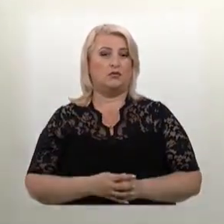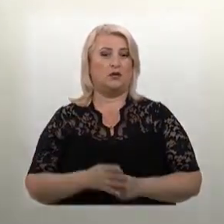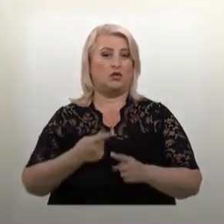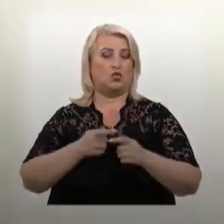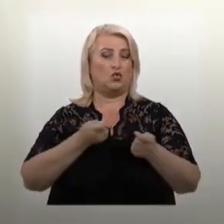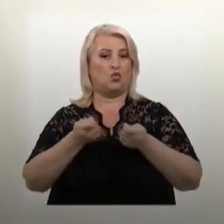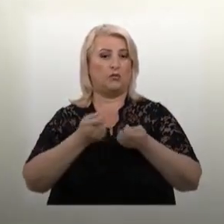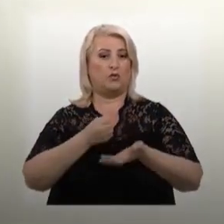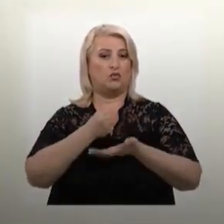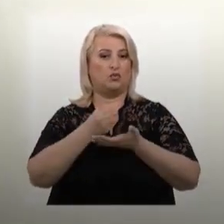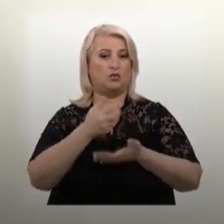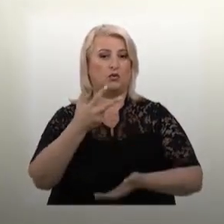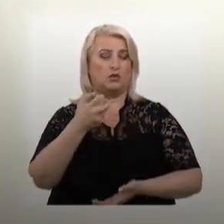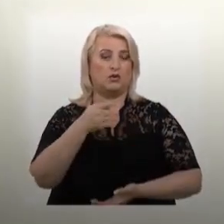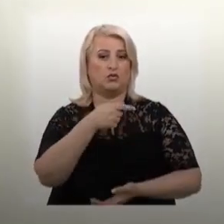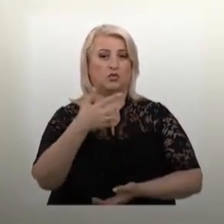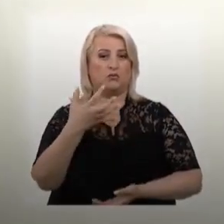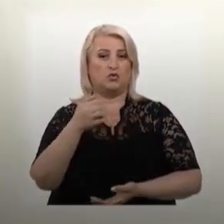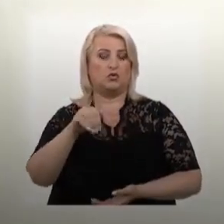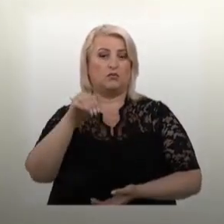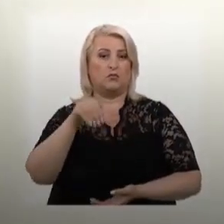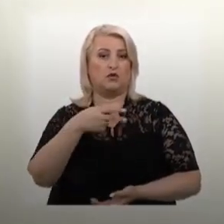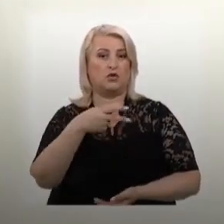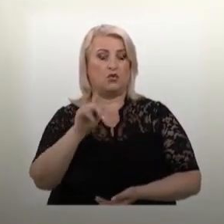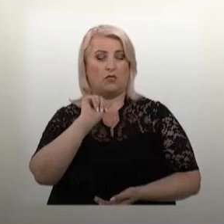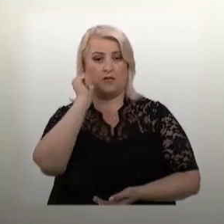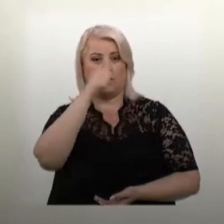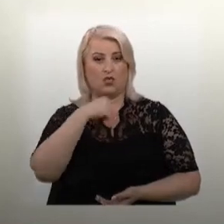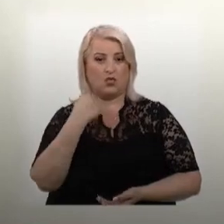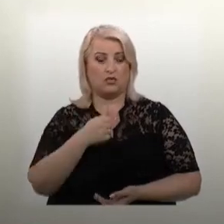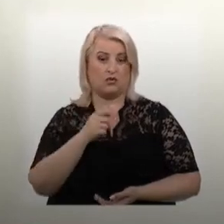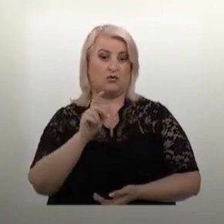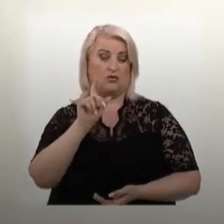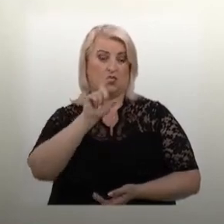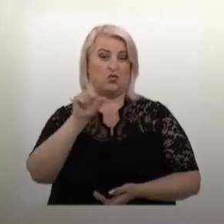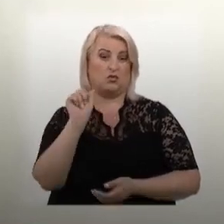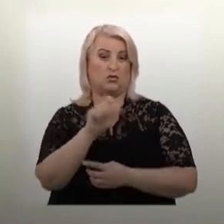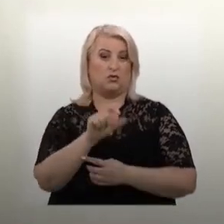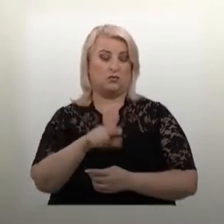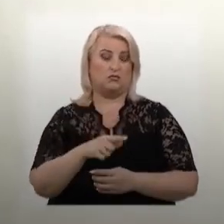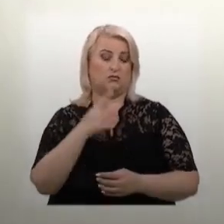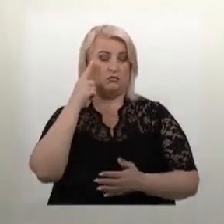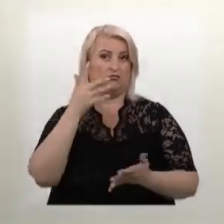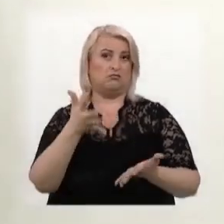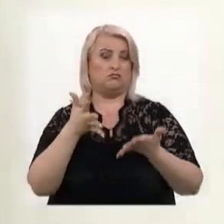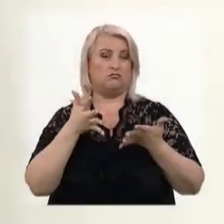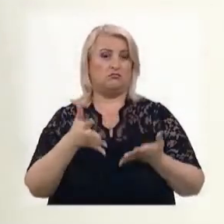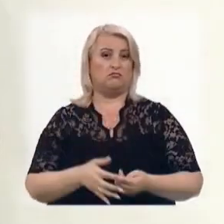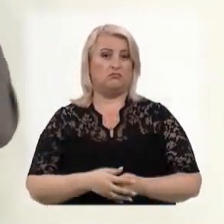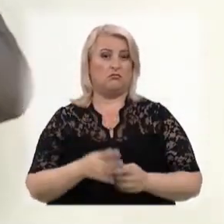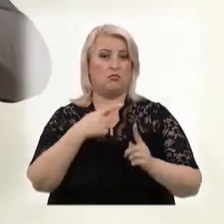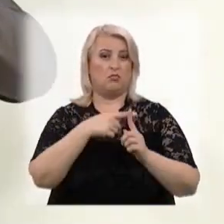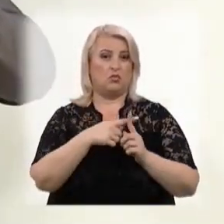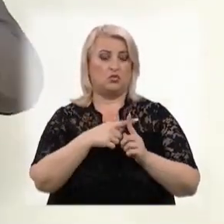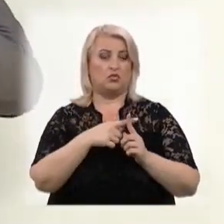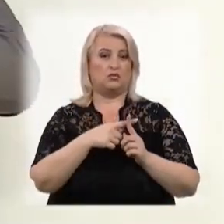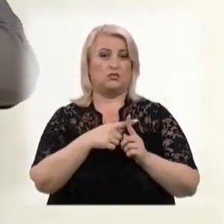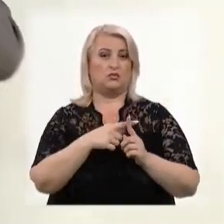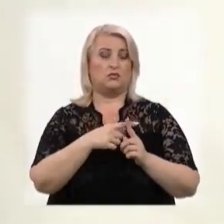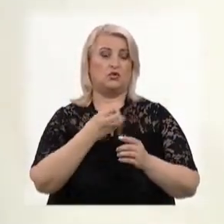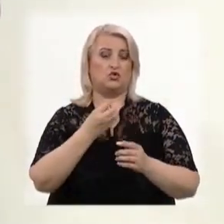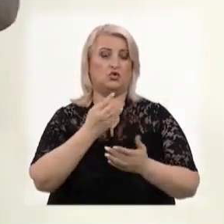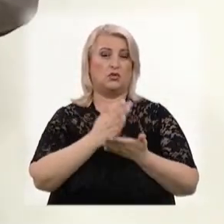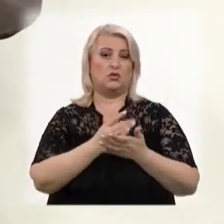administrează un buget de 300 500.000 de euro pe an așa a clienților așa asta inseamna plus încă sunt cei care